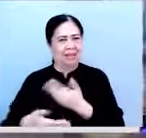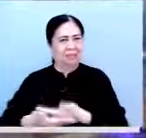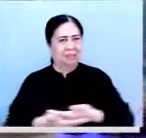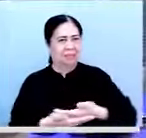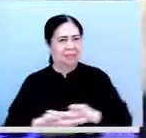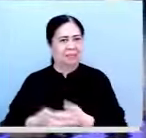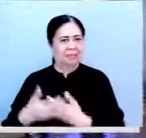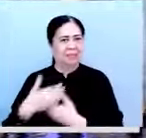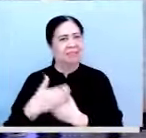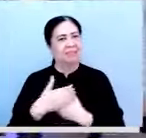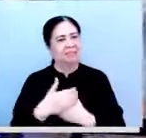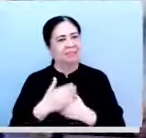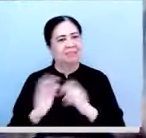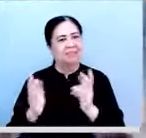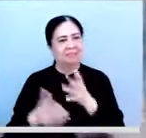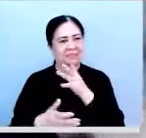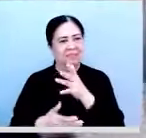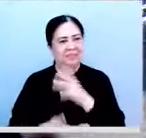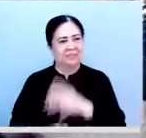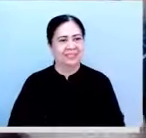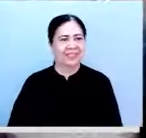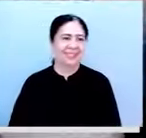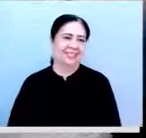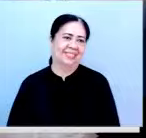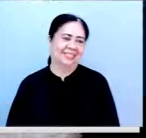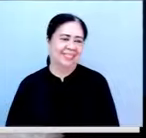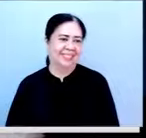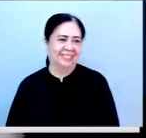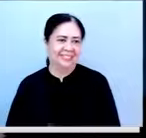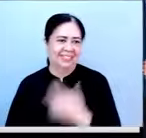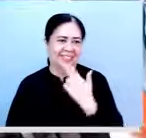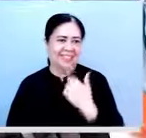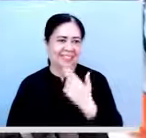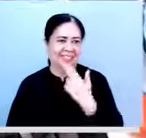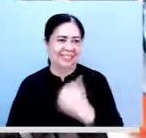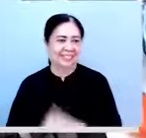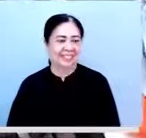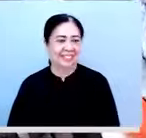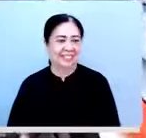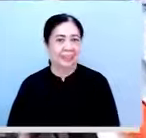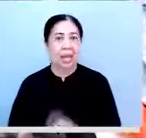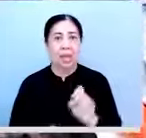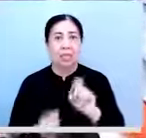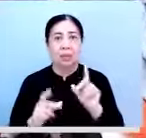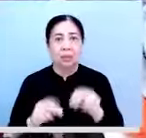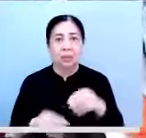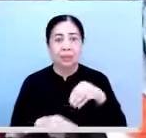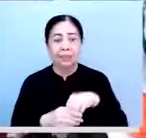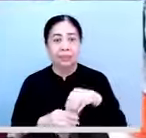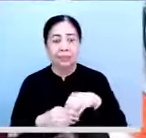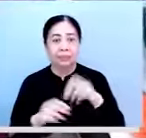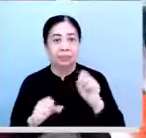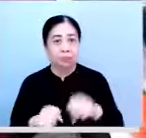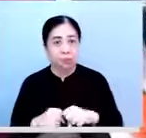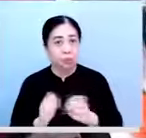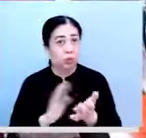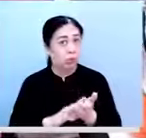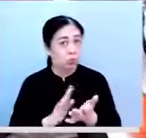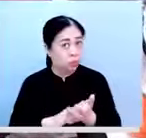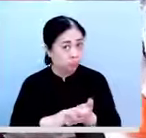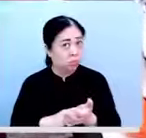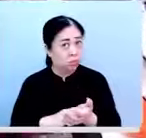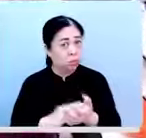may ganyan. Tama. Ang cute. Okay, ano pwedeng mga maging laman nito? Pwede pa to sa school, yung mga